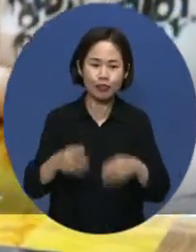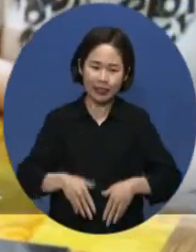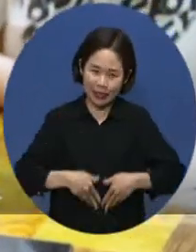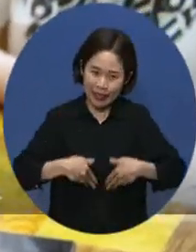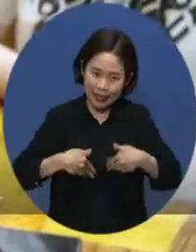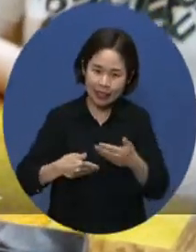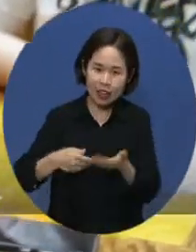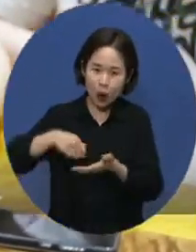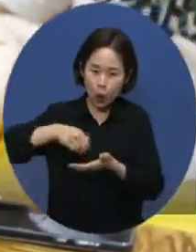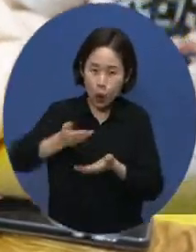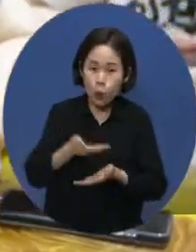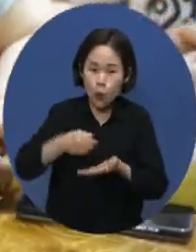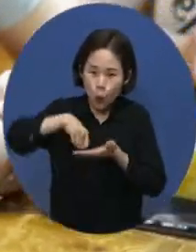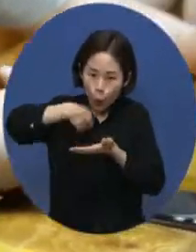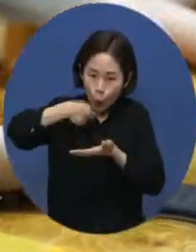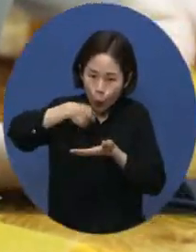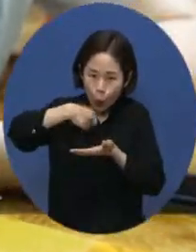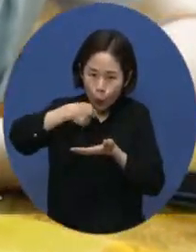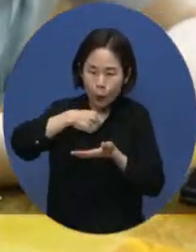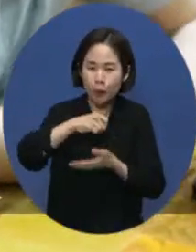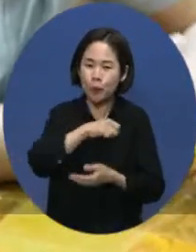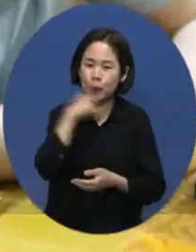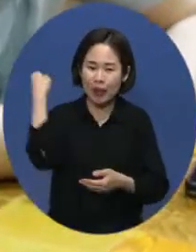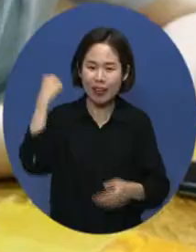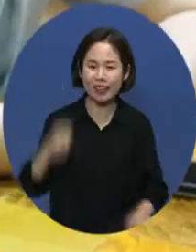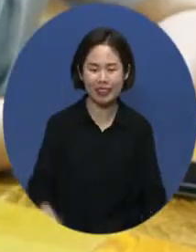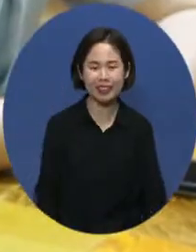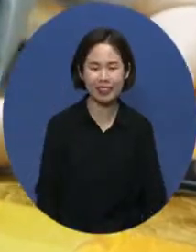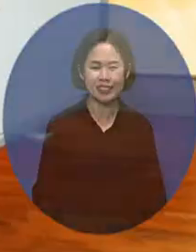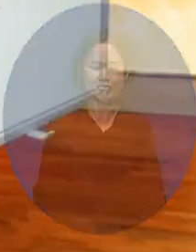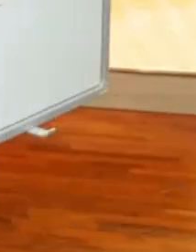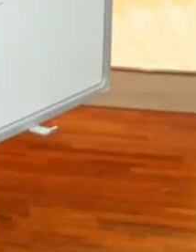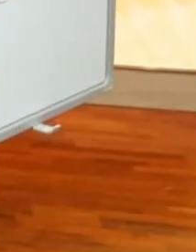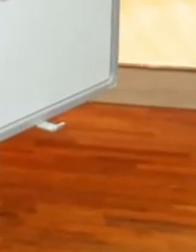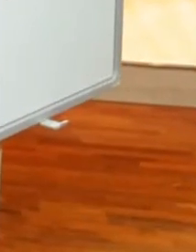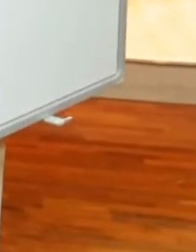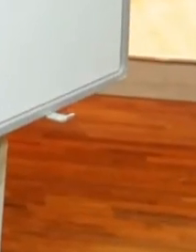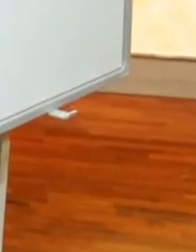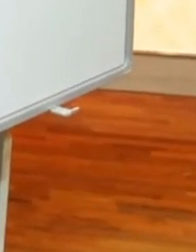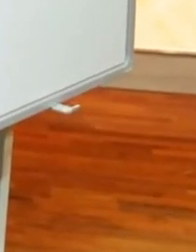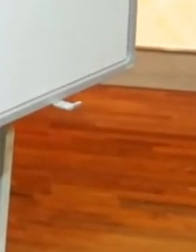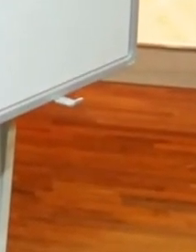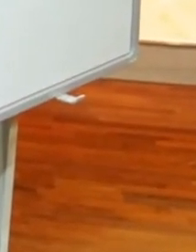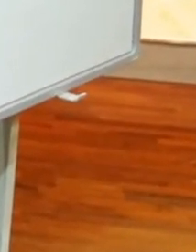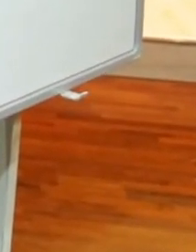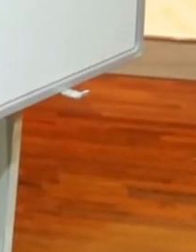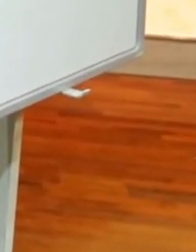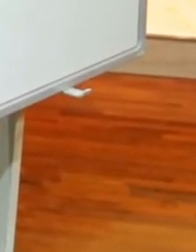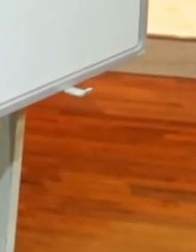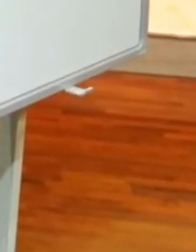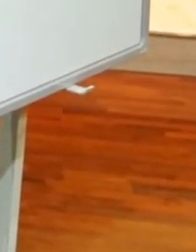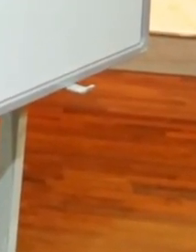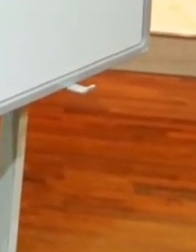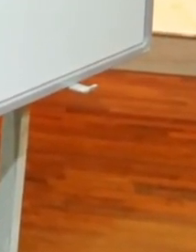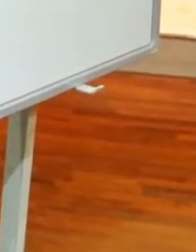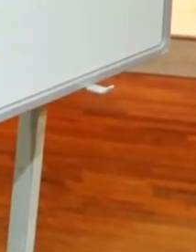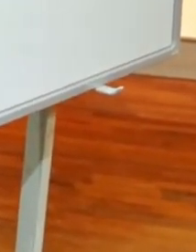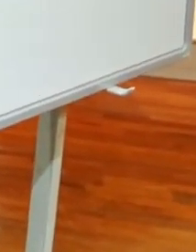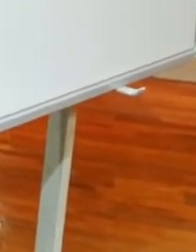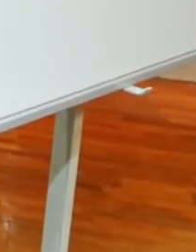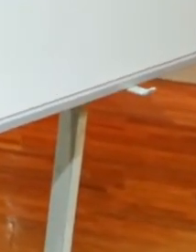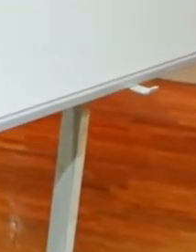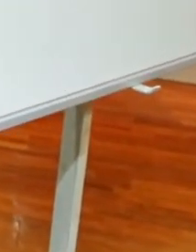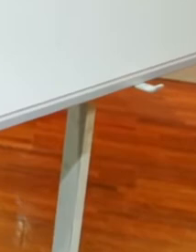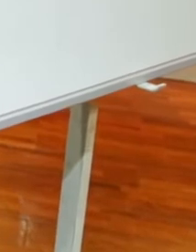닭칼국수. 닭칼국수. 맛있잖아요. 동훈 씨는 요거랑 찌개랑 된장, 김치 이런